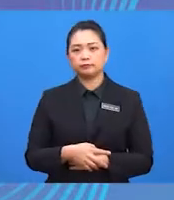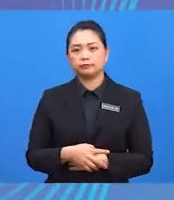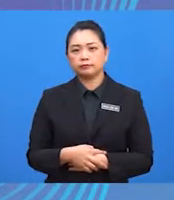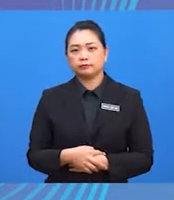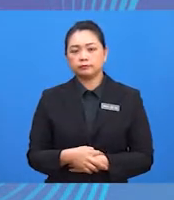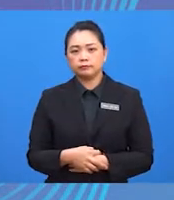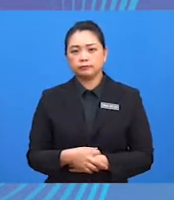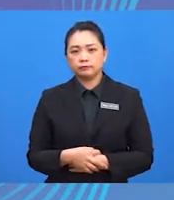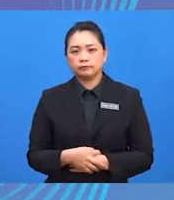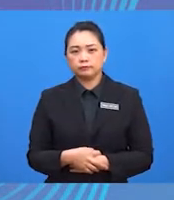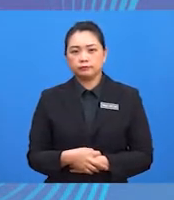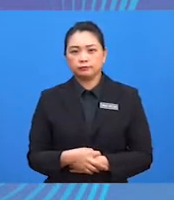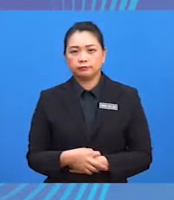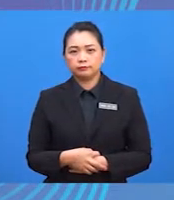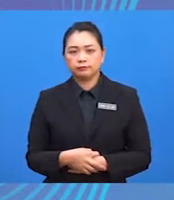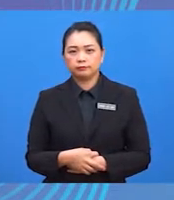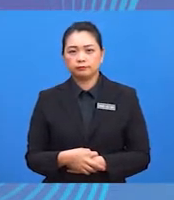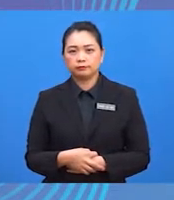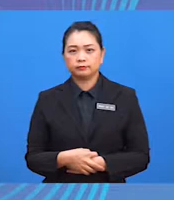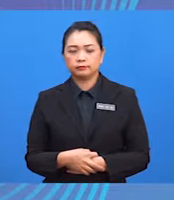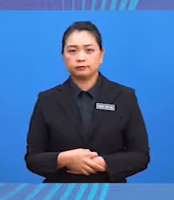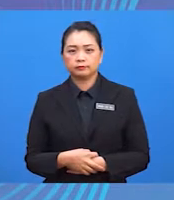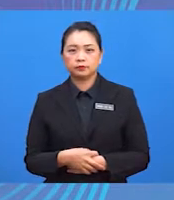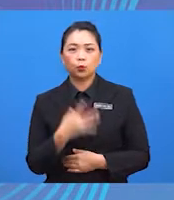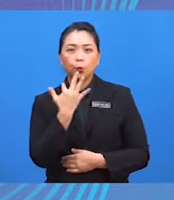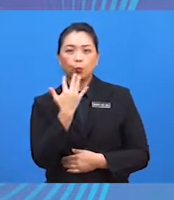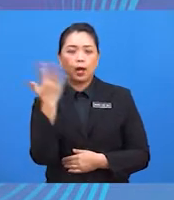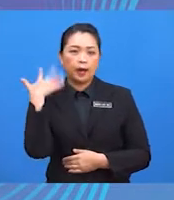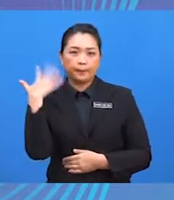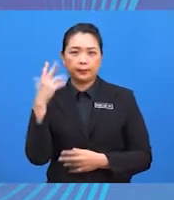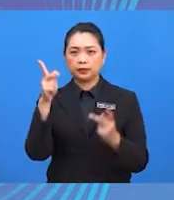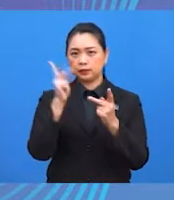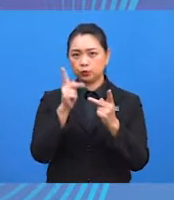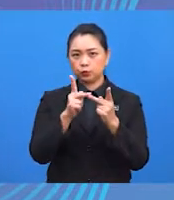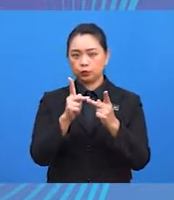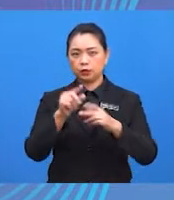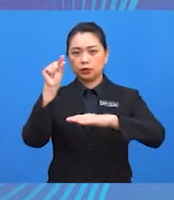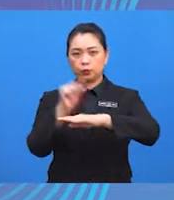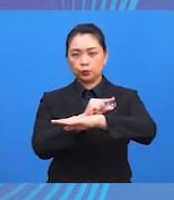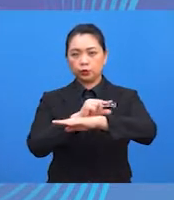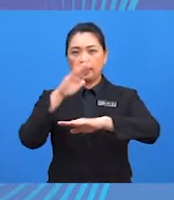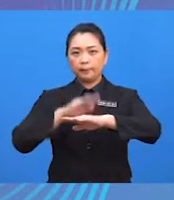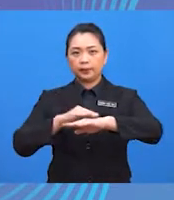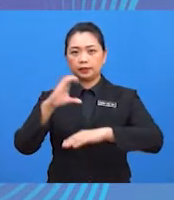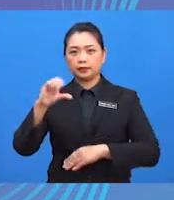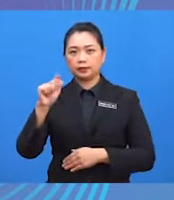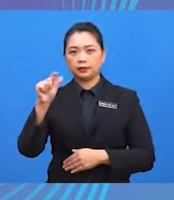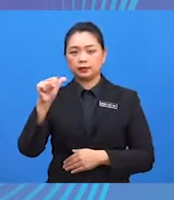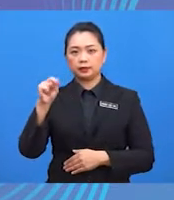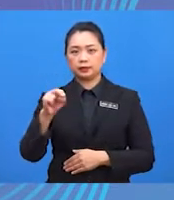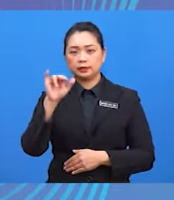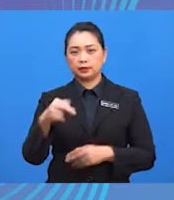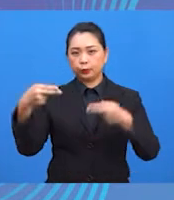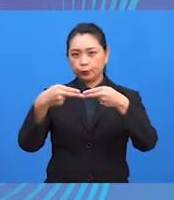Warna panas yang sesuai digunakan pada catan yang berhubung kait dengan peristiwa